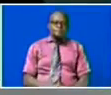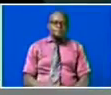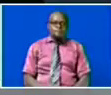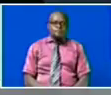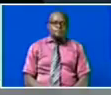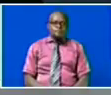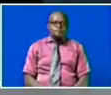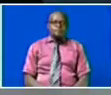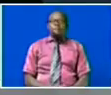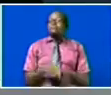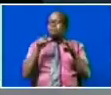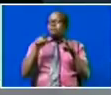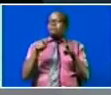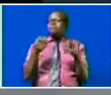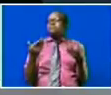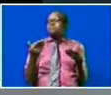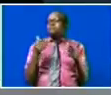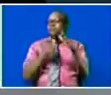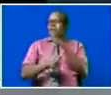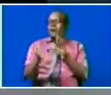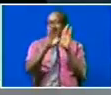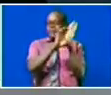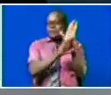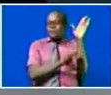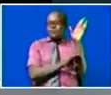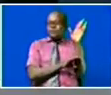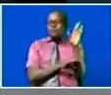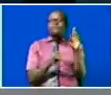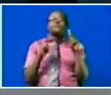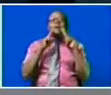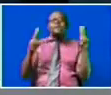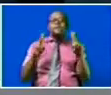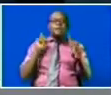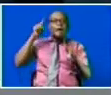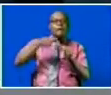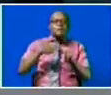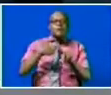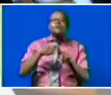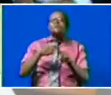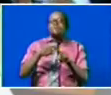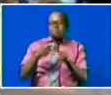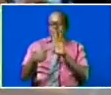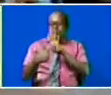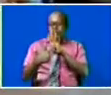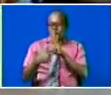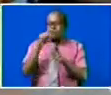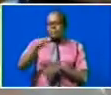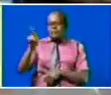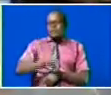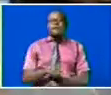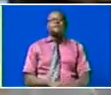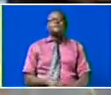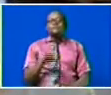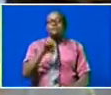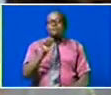The accused persons are also presumed under the constitution to be innocent until otherwise proven guilty. Na mbunge wa